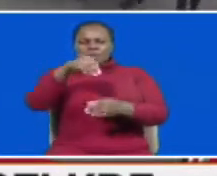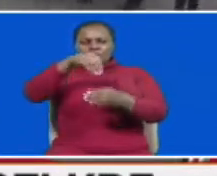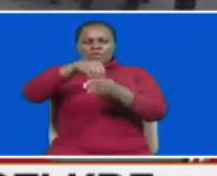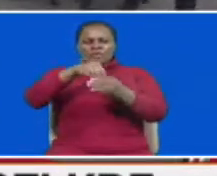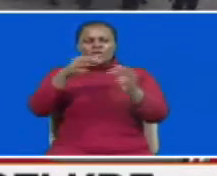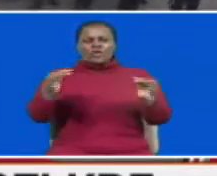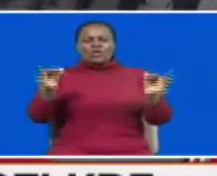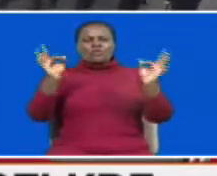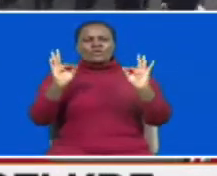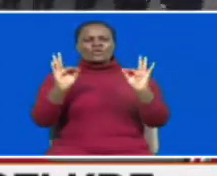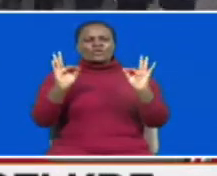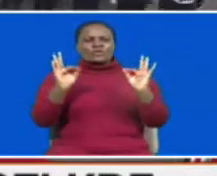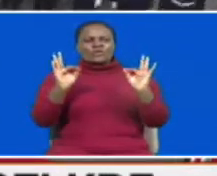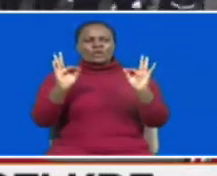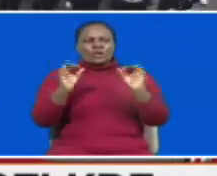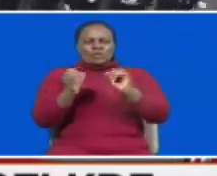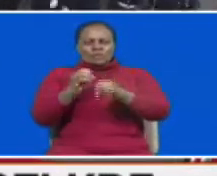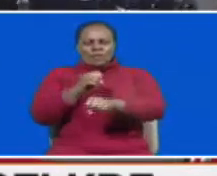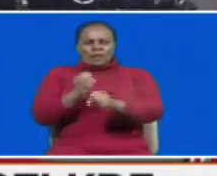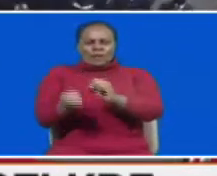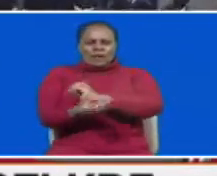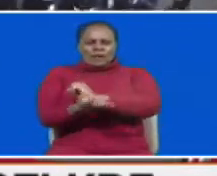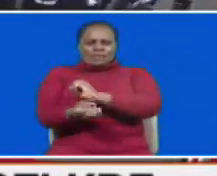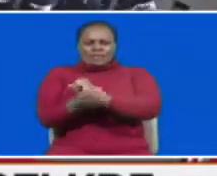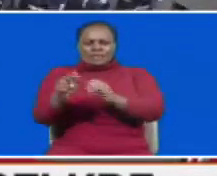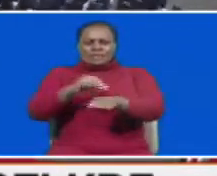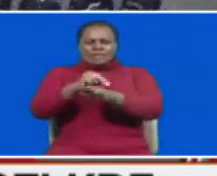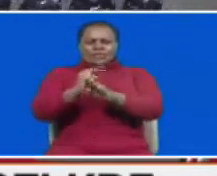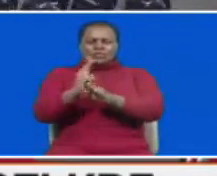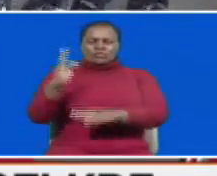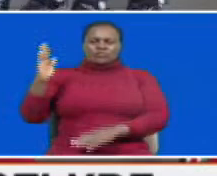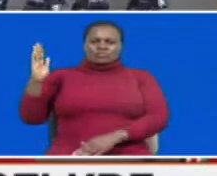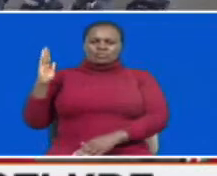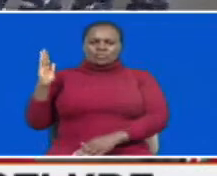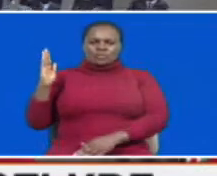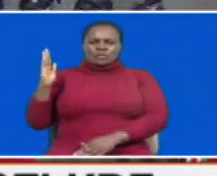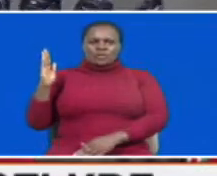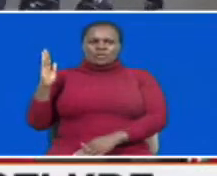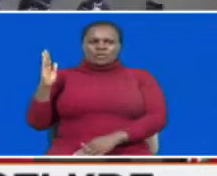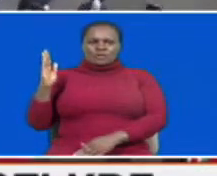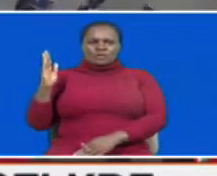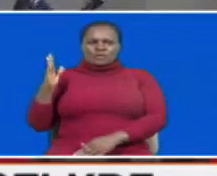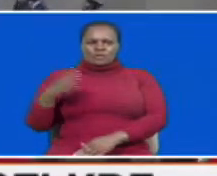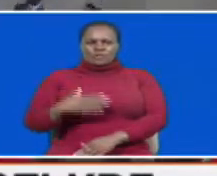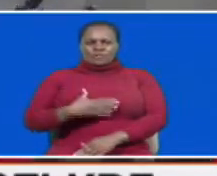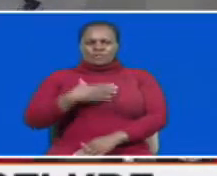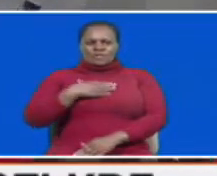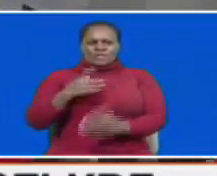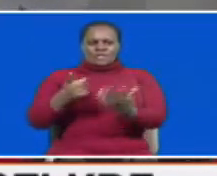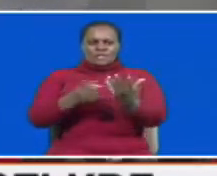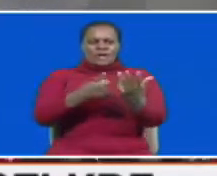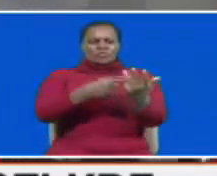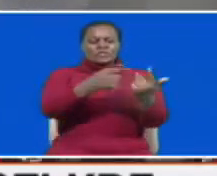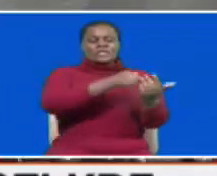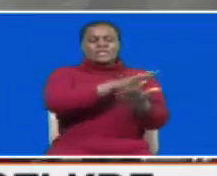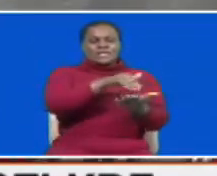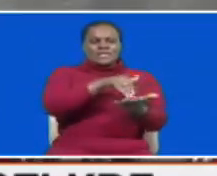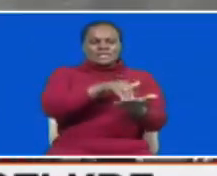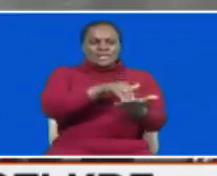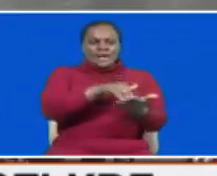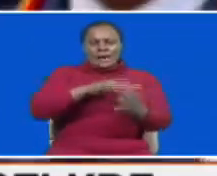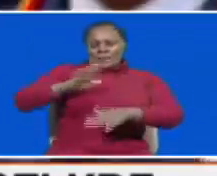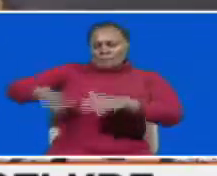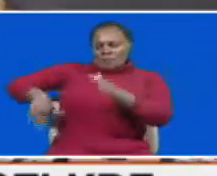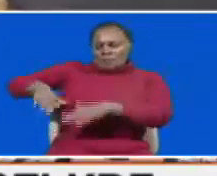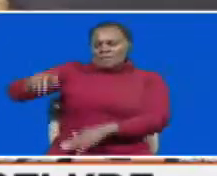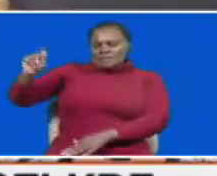miongoni mwa maafisa wa baraza kuu la ushauri kuhusu usalama wa taifa NSAC waliokitembelea kituo cha kuhesabu kura za urais kwenye